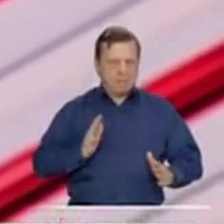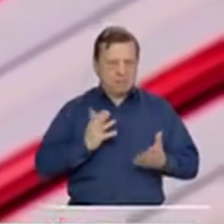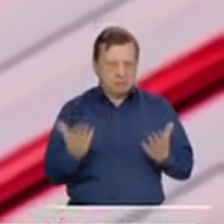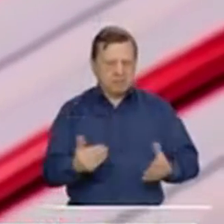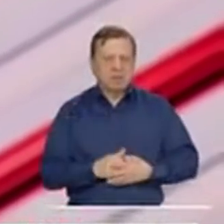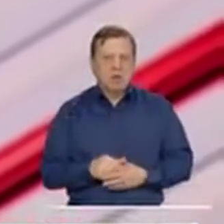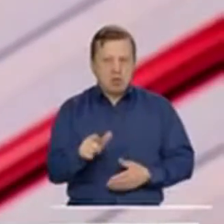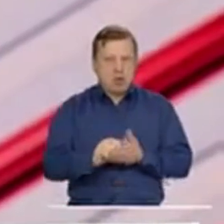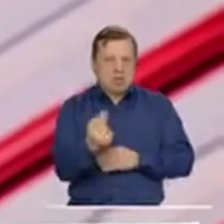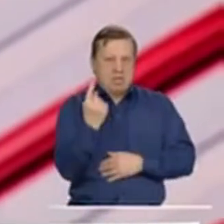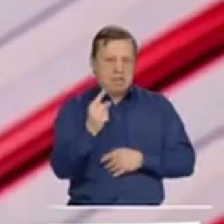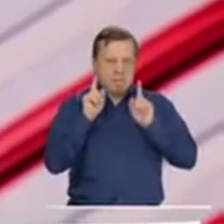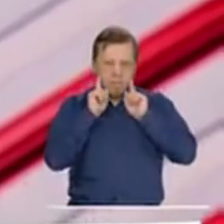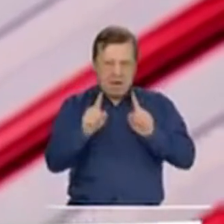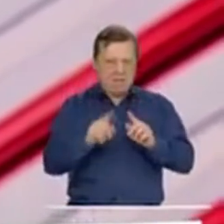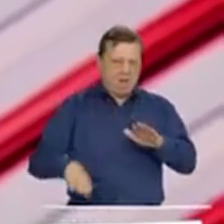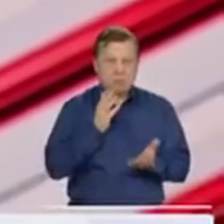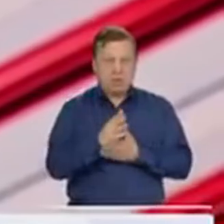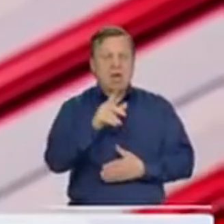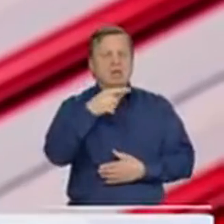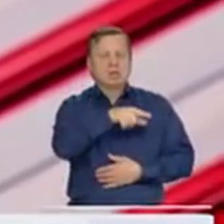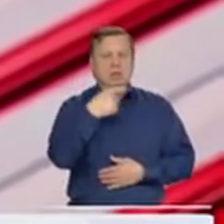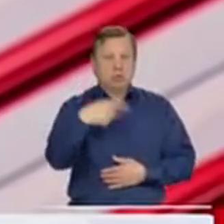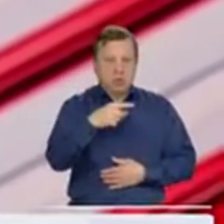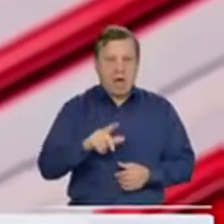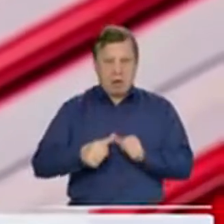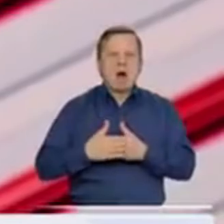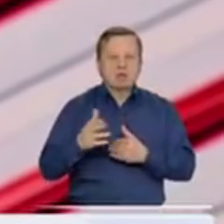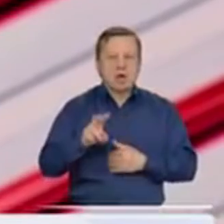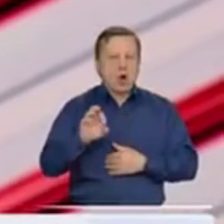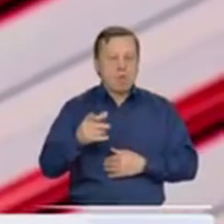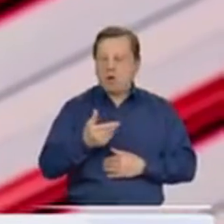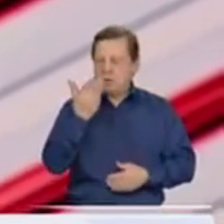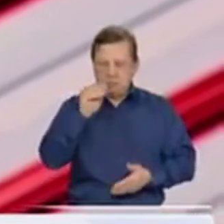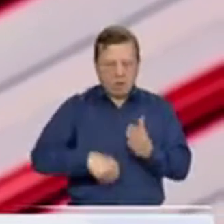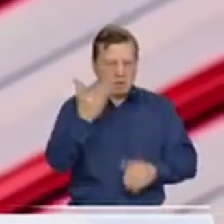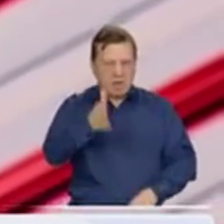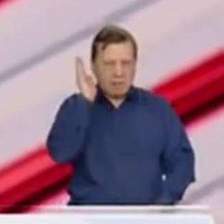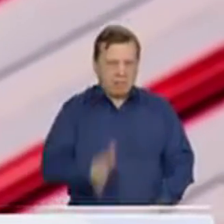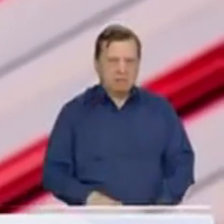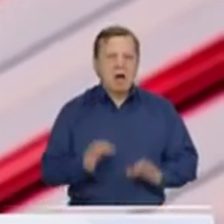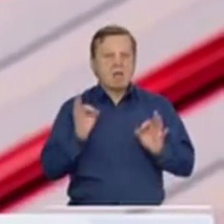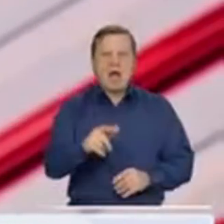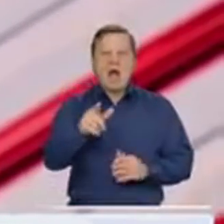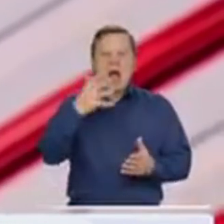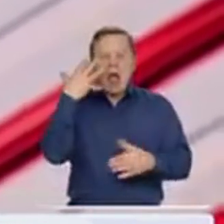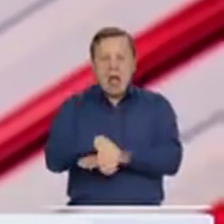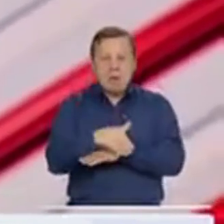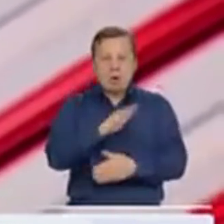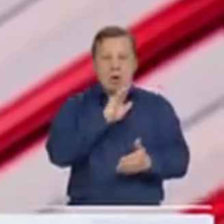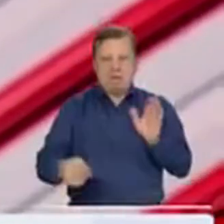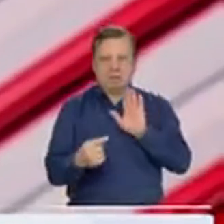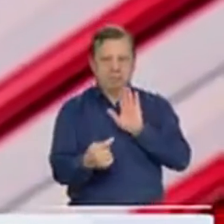jest jedyny prawdziwy gwarant bezpieczeństwa. Jak ja będę prezydentem, to się uda. A teraz do przodu, do konkretów. Emerytura to